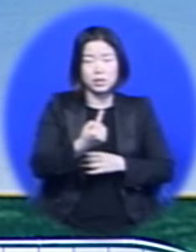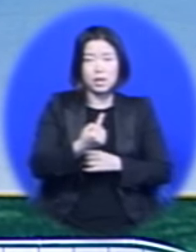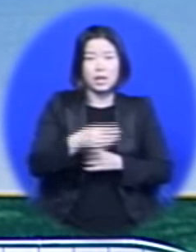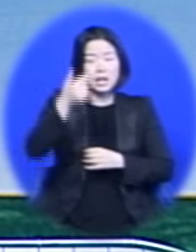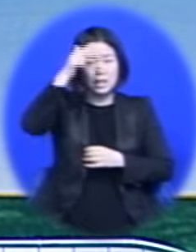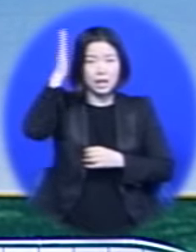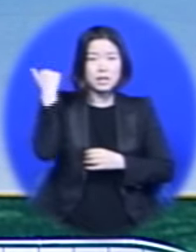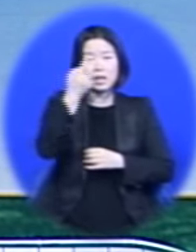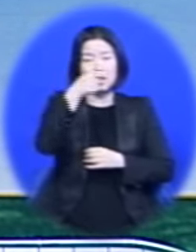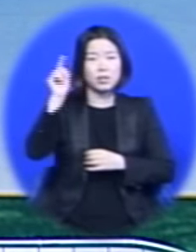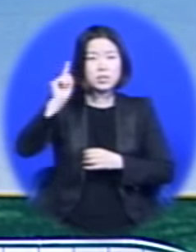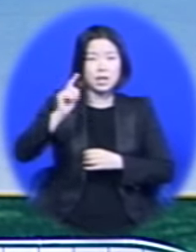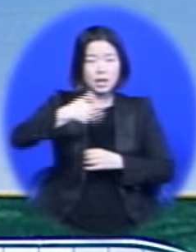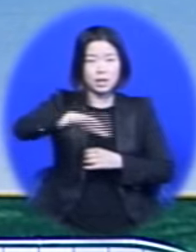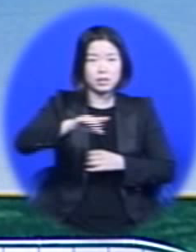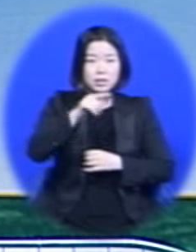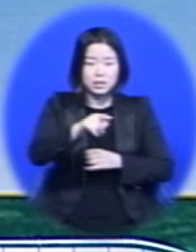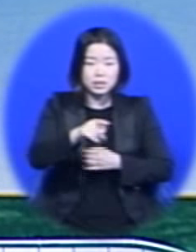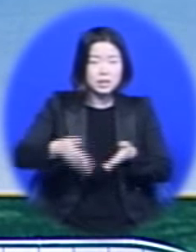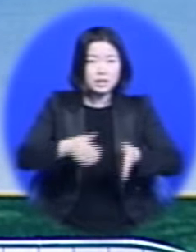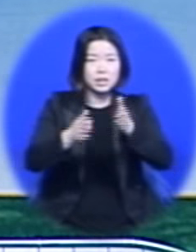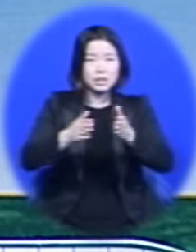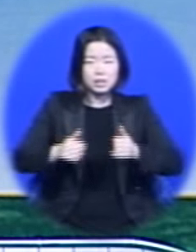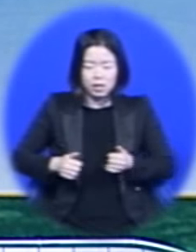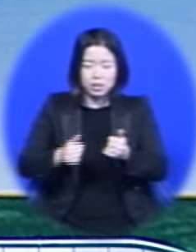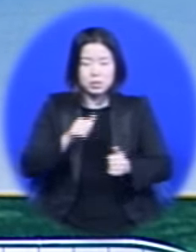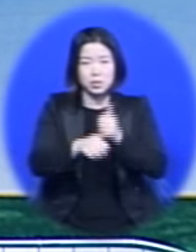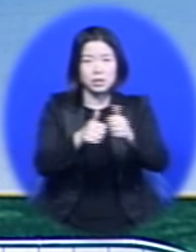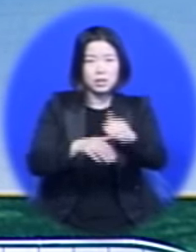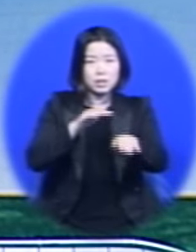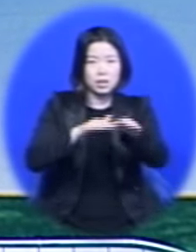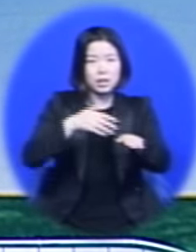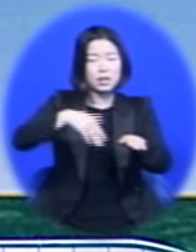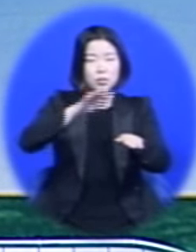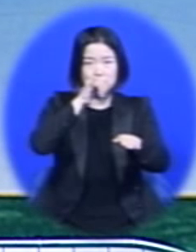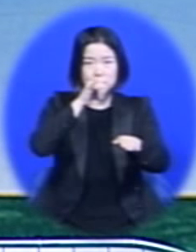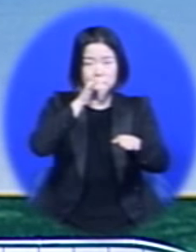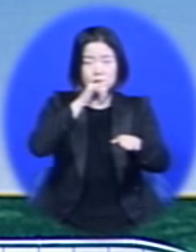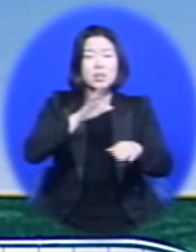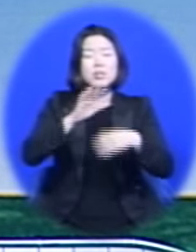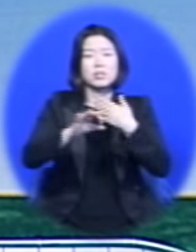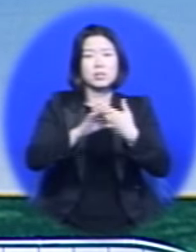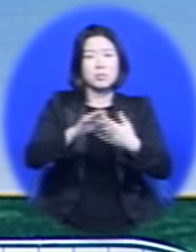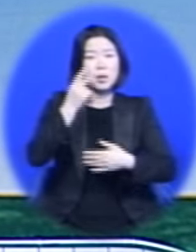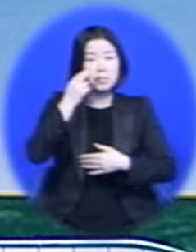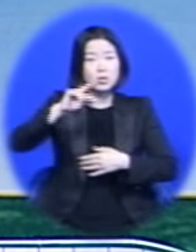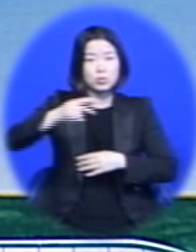길을 지금 열심히 따라가고 있습니다. 그러면 미국도 러시아 같이 될 것입니다.